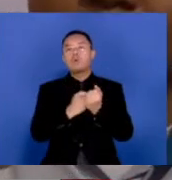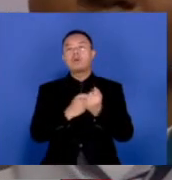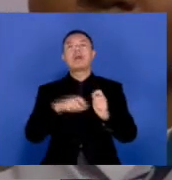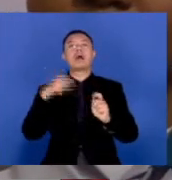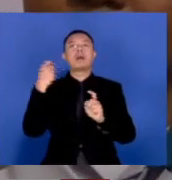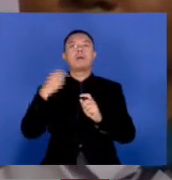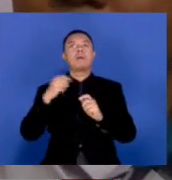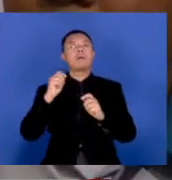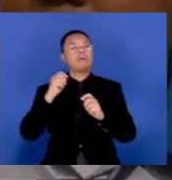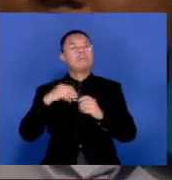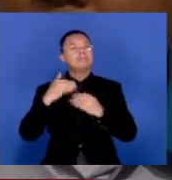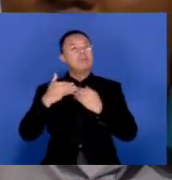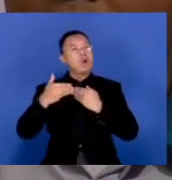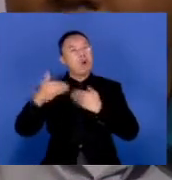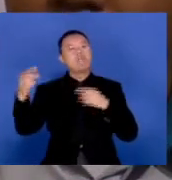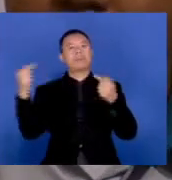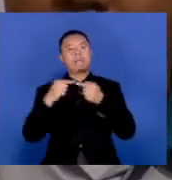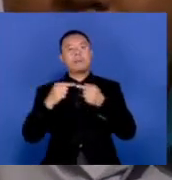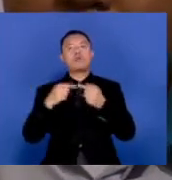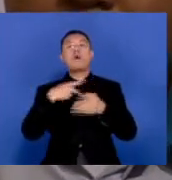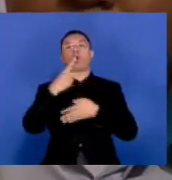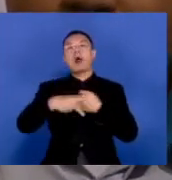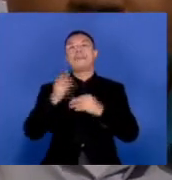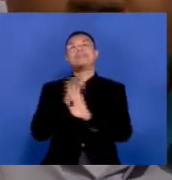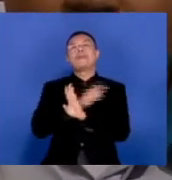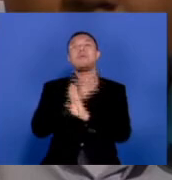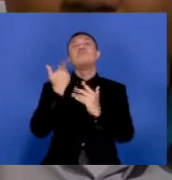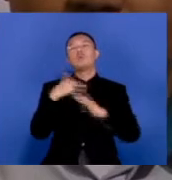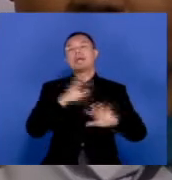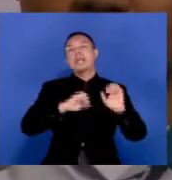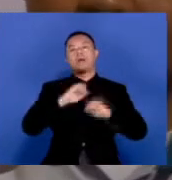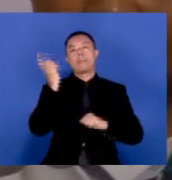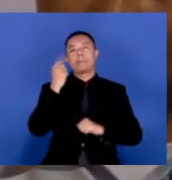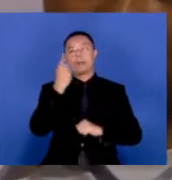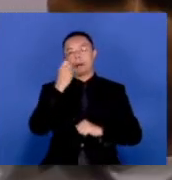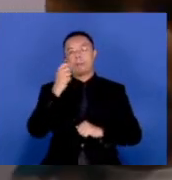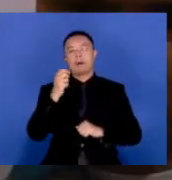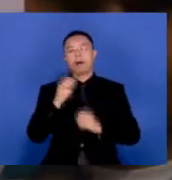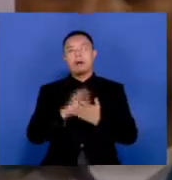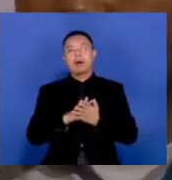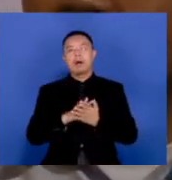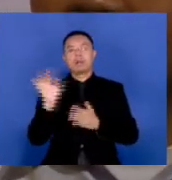melanjutkan program-program yang sudah dirintis dan dilaksanakan oleh pemerintahan Pak Jokowi.